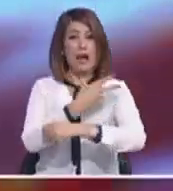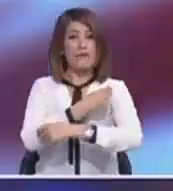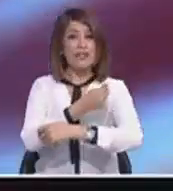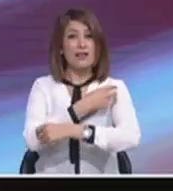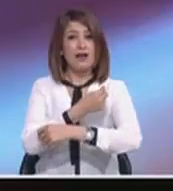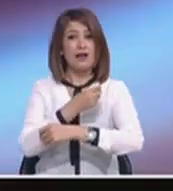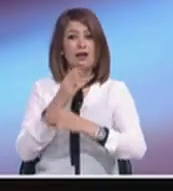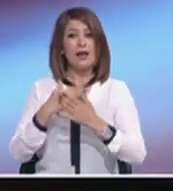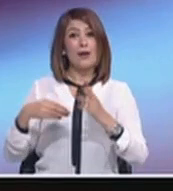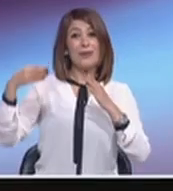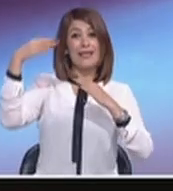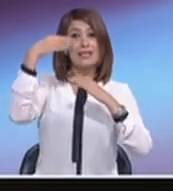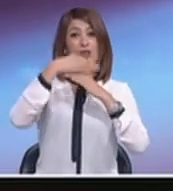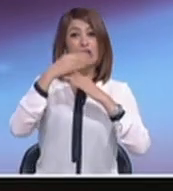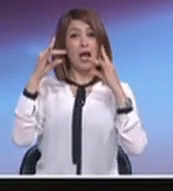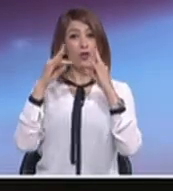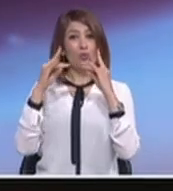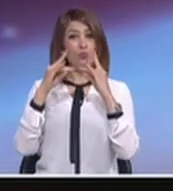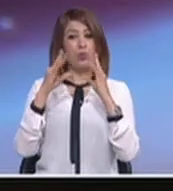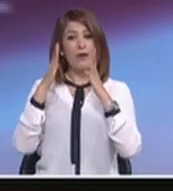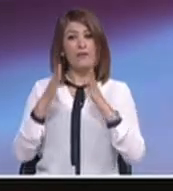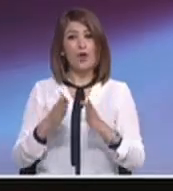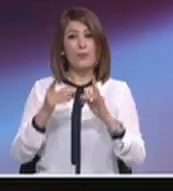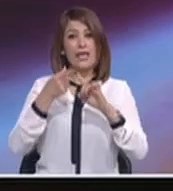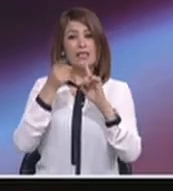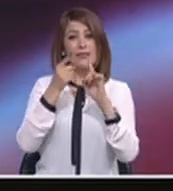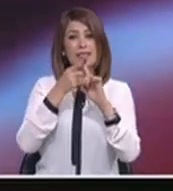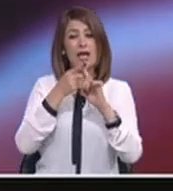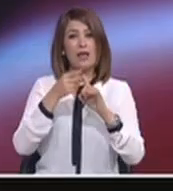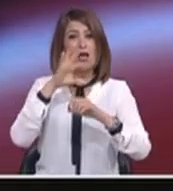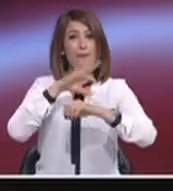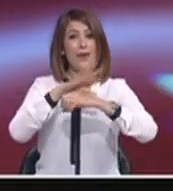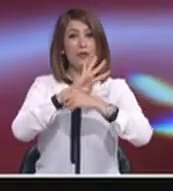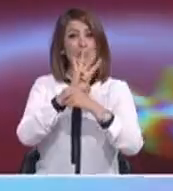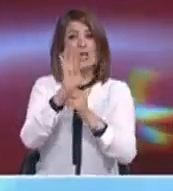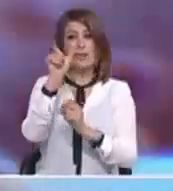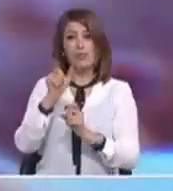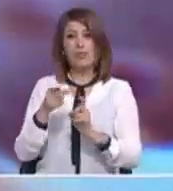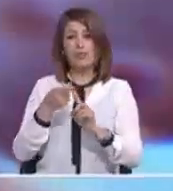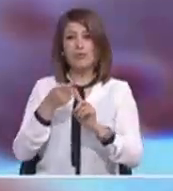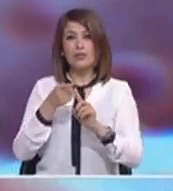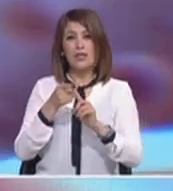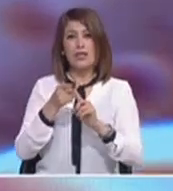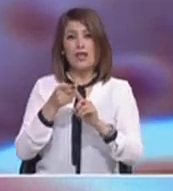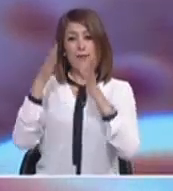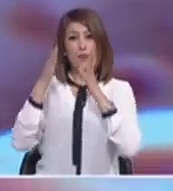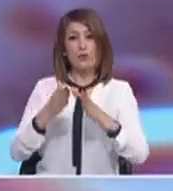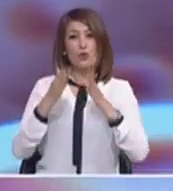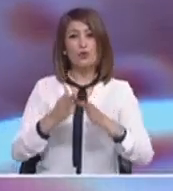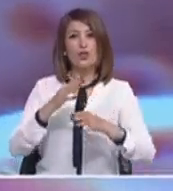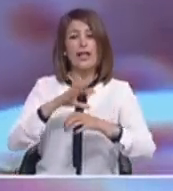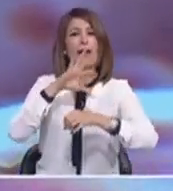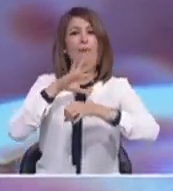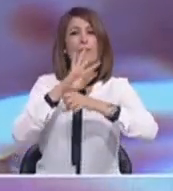بالشكل كيف كيف عندهم واحده نشكر ال اه الناس اللي اعتقد